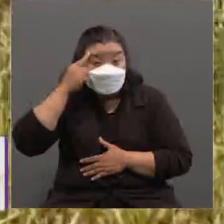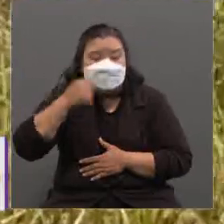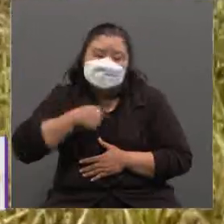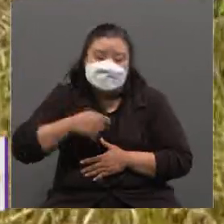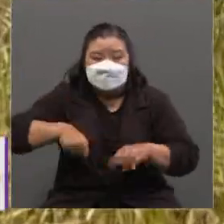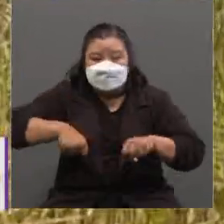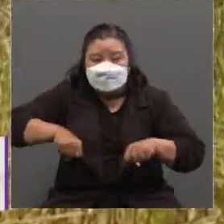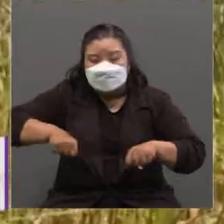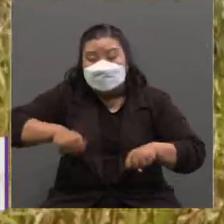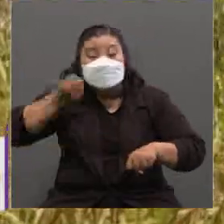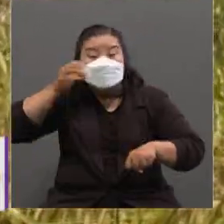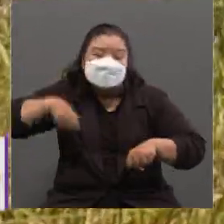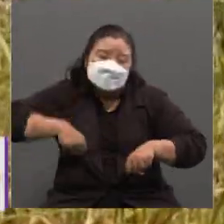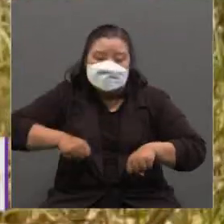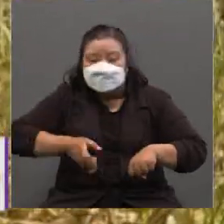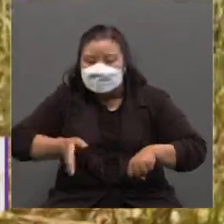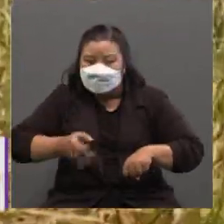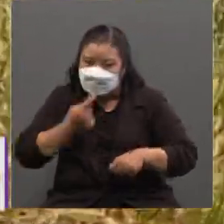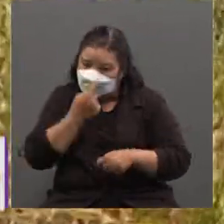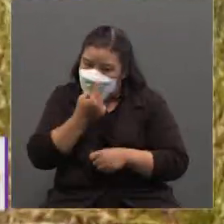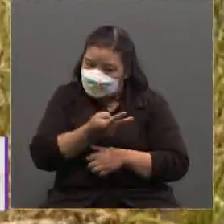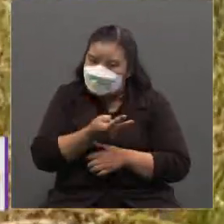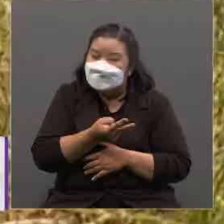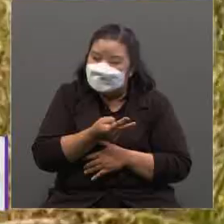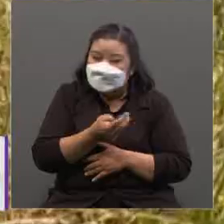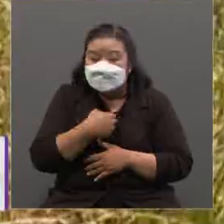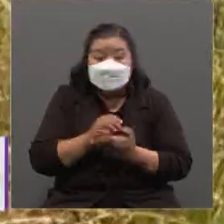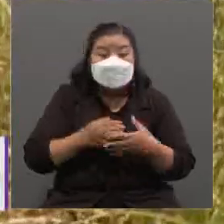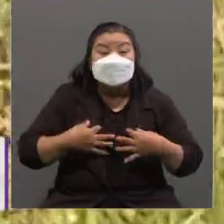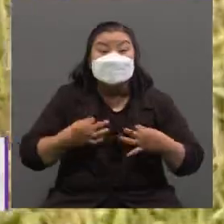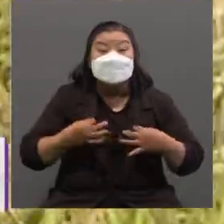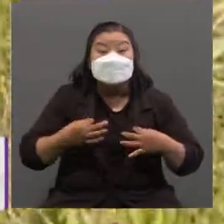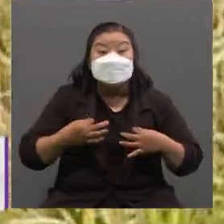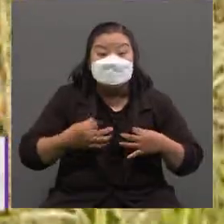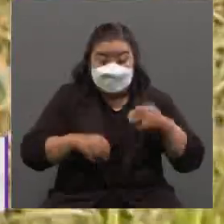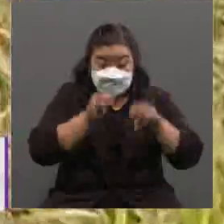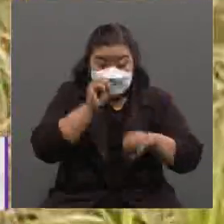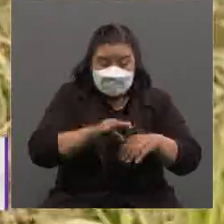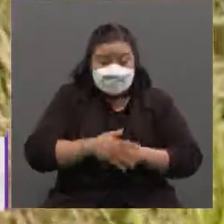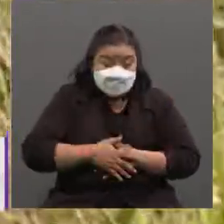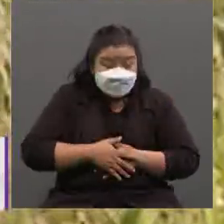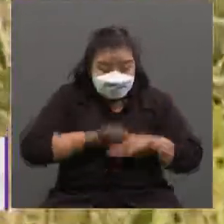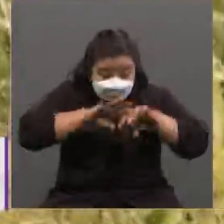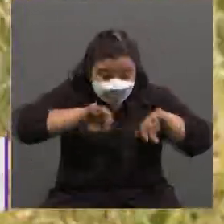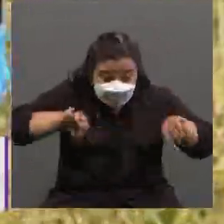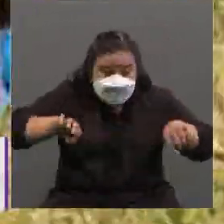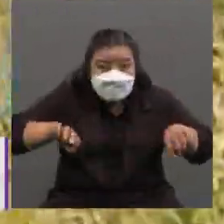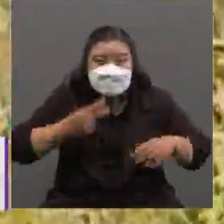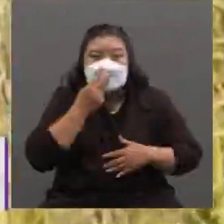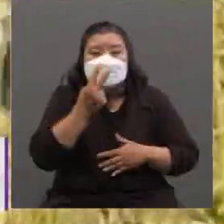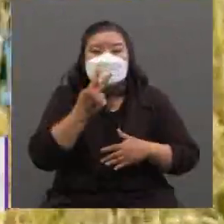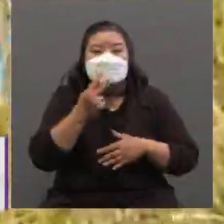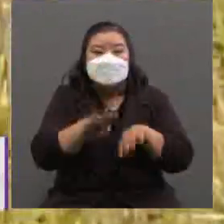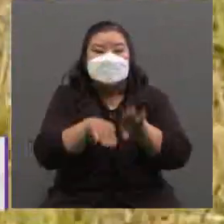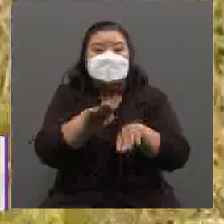กลับบ้านอยู่แล้วแต่บังเอิญหันไปเห็นกองผ้าอยู่ก็เลยลงรถไปเปิดดูเปิดมาก็โอ้โหเต็มๆเท้ามนุษย์